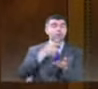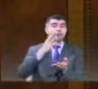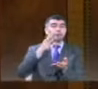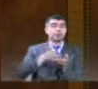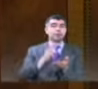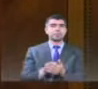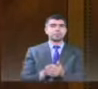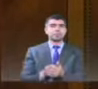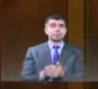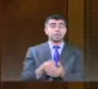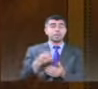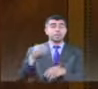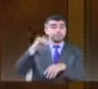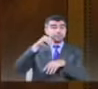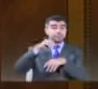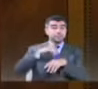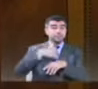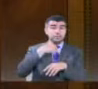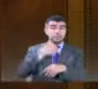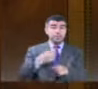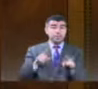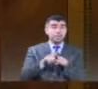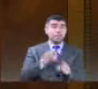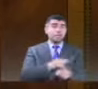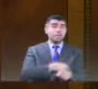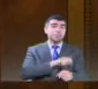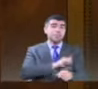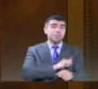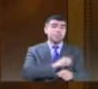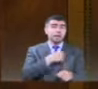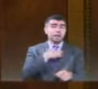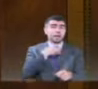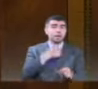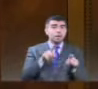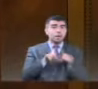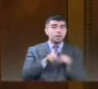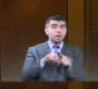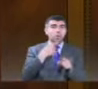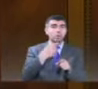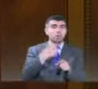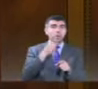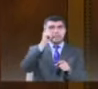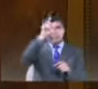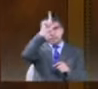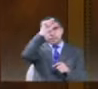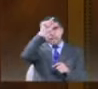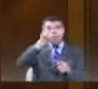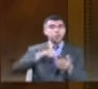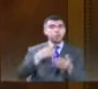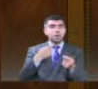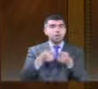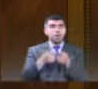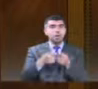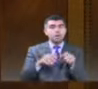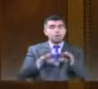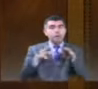شيء. وبالمناسبة ما غاديش نمشي انا لعند اسبانيا ونقول لهم ردوا لينا سبتهم ليليا. واش هذه دوله